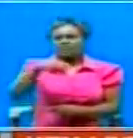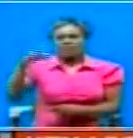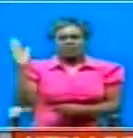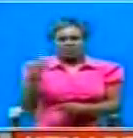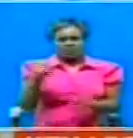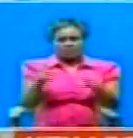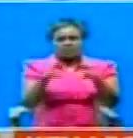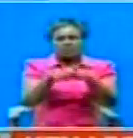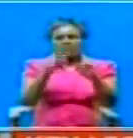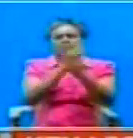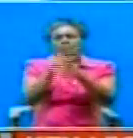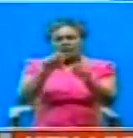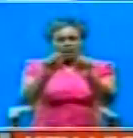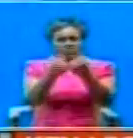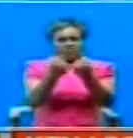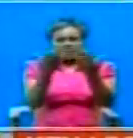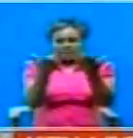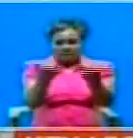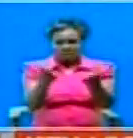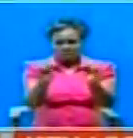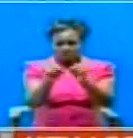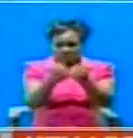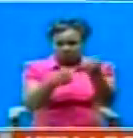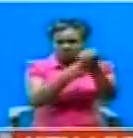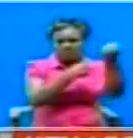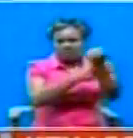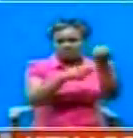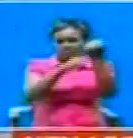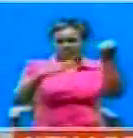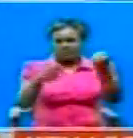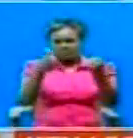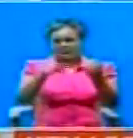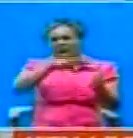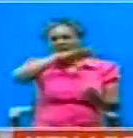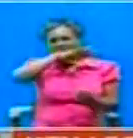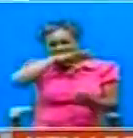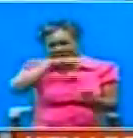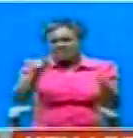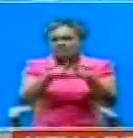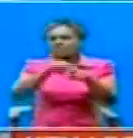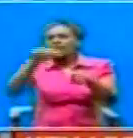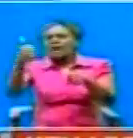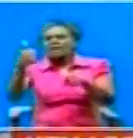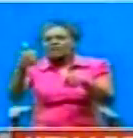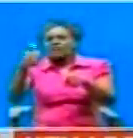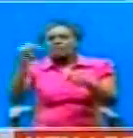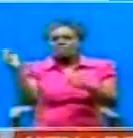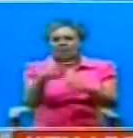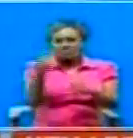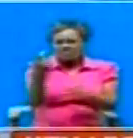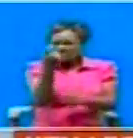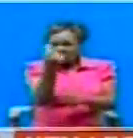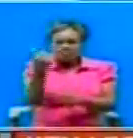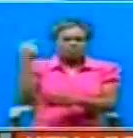Suarez kutokana na tukio hilo. Sasa kufuatia mchezaji maarufu Luis Suarez kumng’ata mchezaji mwenzake uwanjani miezi michache